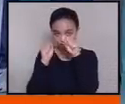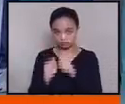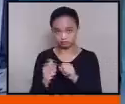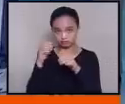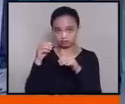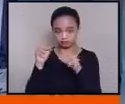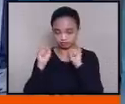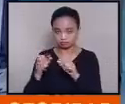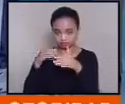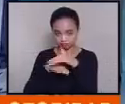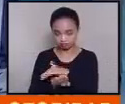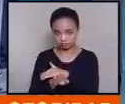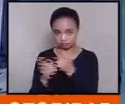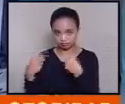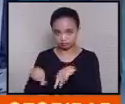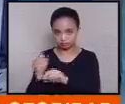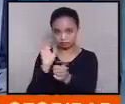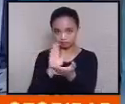trabaho namin.